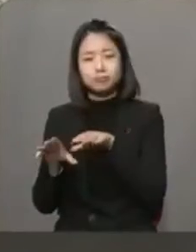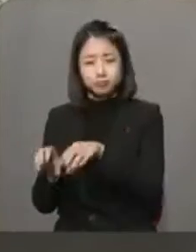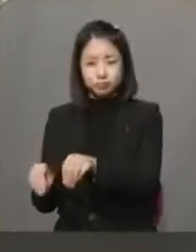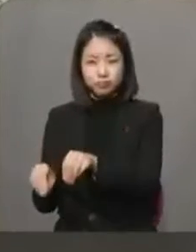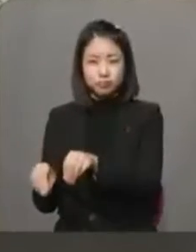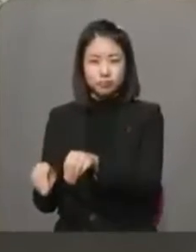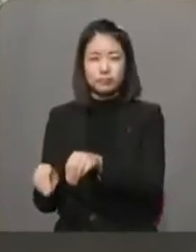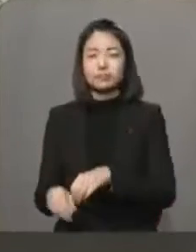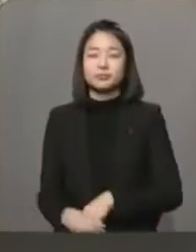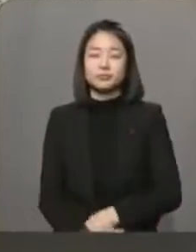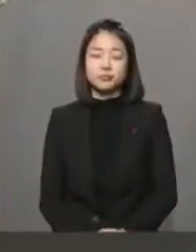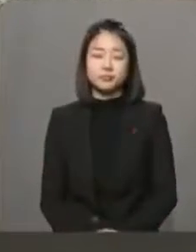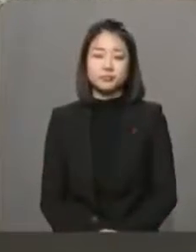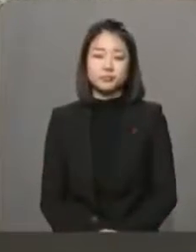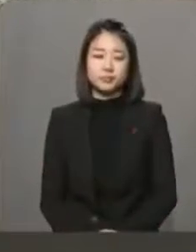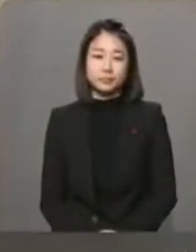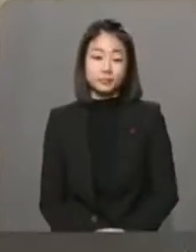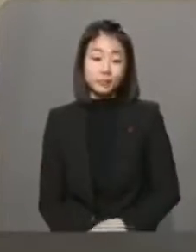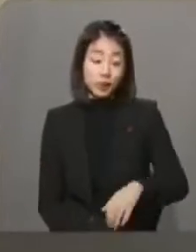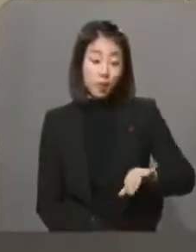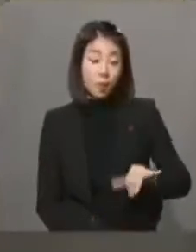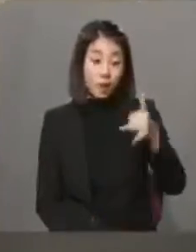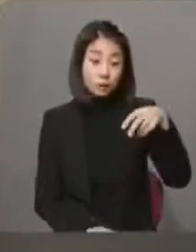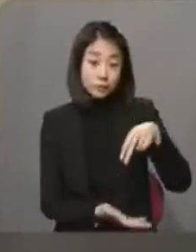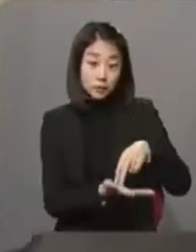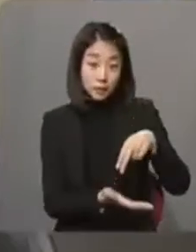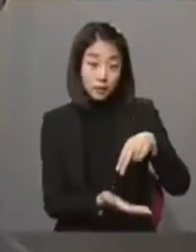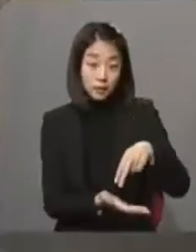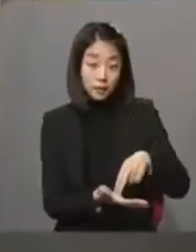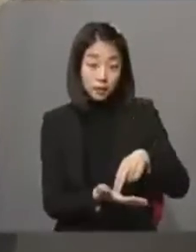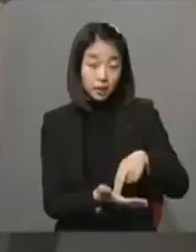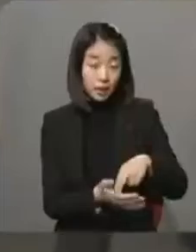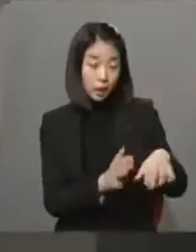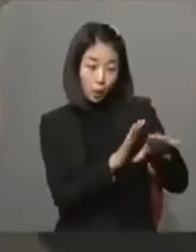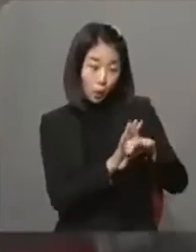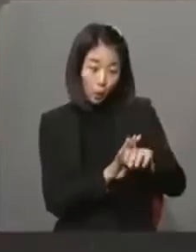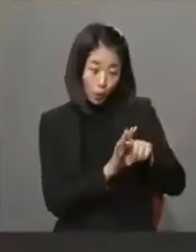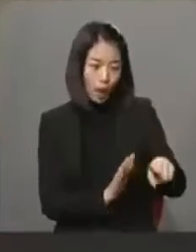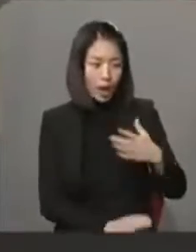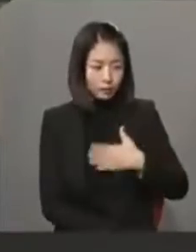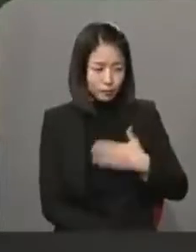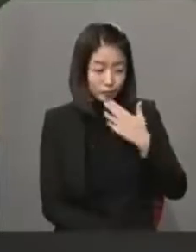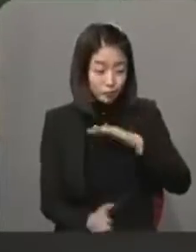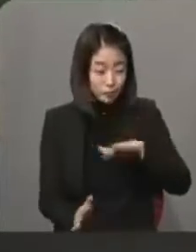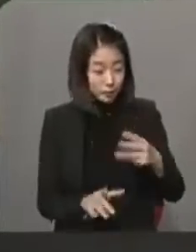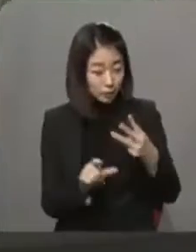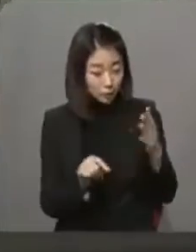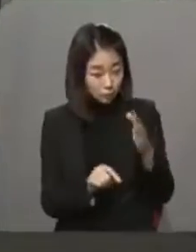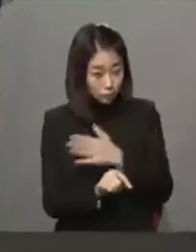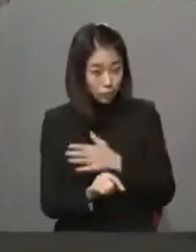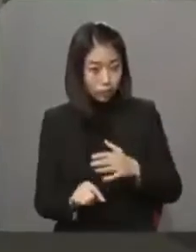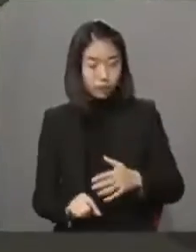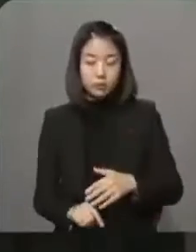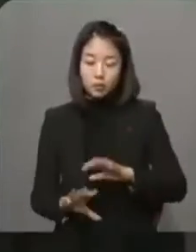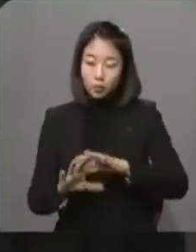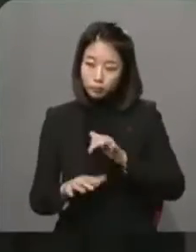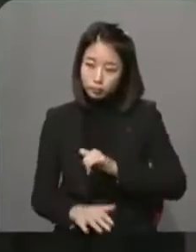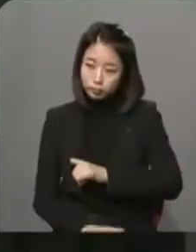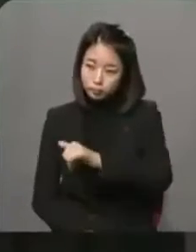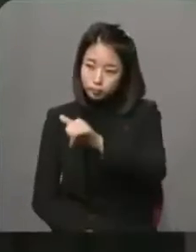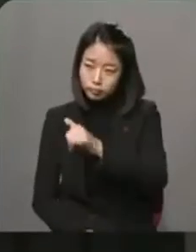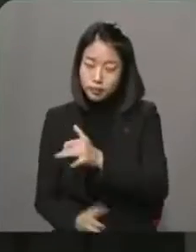상태입니다 이에 따라 플라이 강원은 코로나 로 유동적인 상황이지만 이르면 3월부터 국제선 운항을